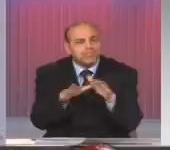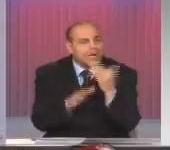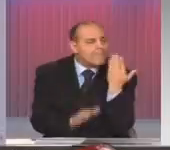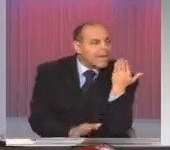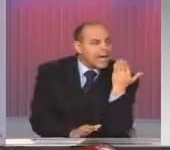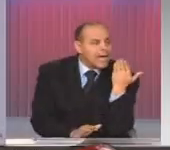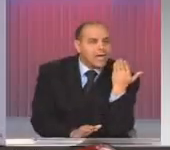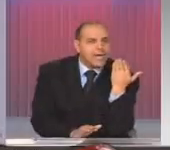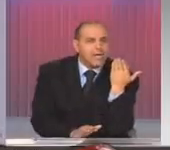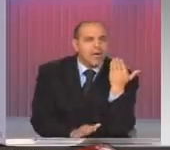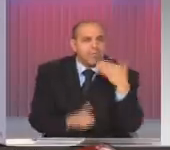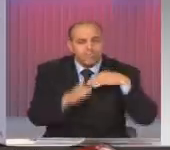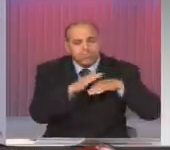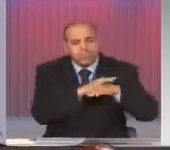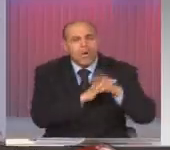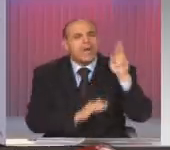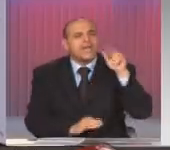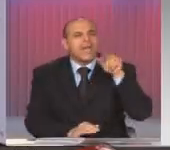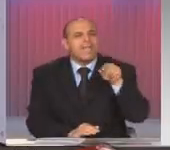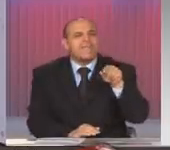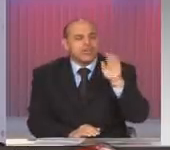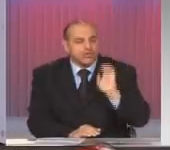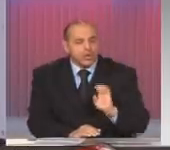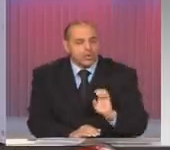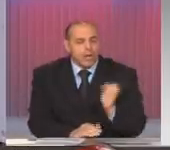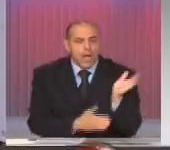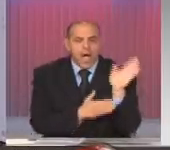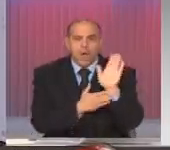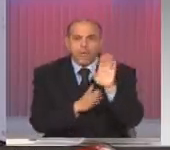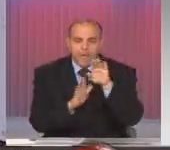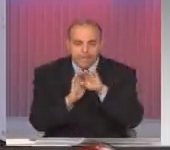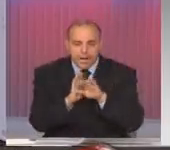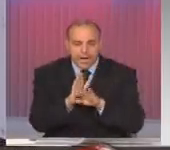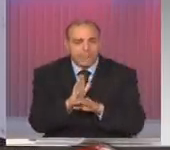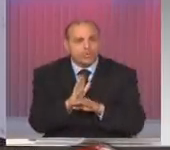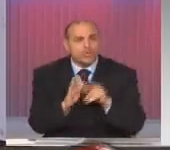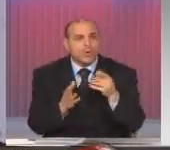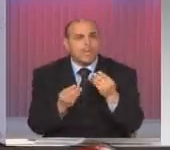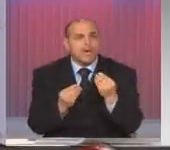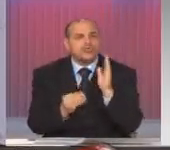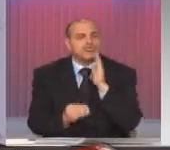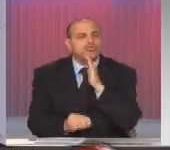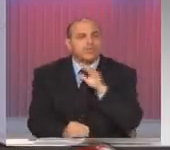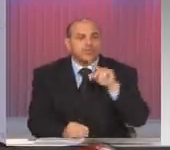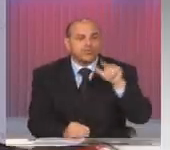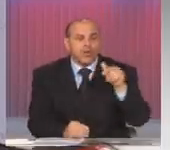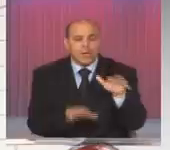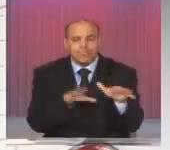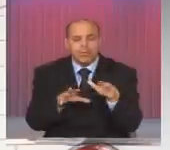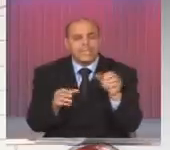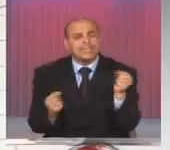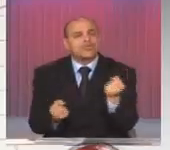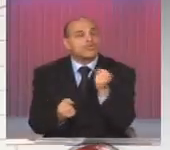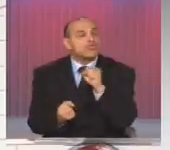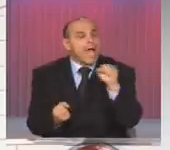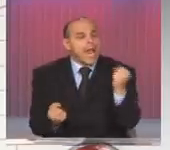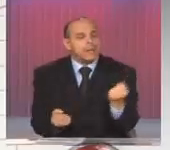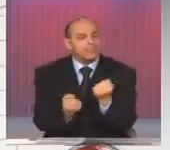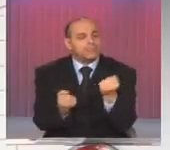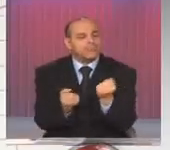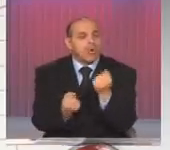الأخيرة بالحوض المنجمي برديف، تم عرض لبرنامج تظاهرة أجام في شهر الحراك الاجتماعي